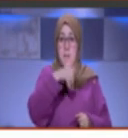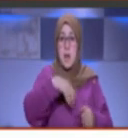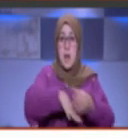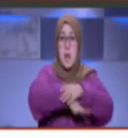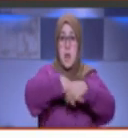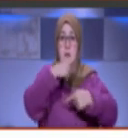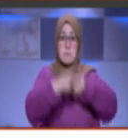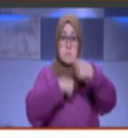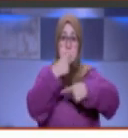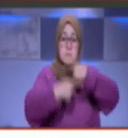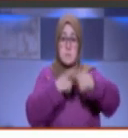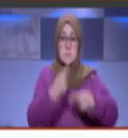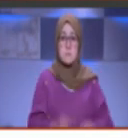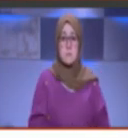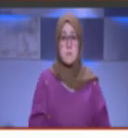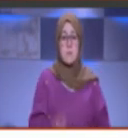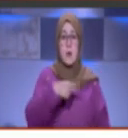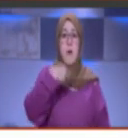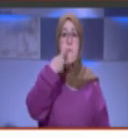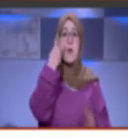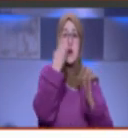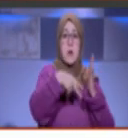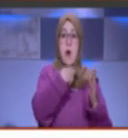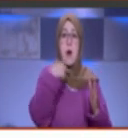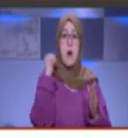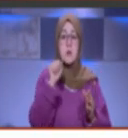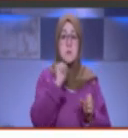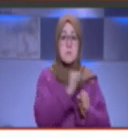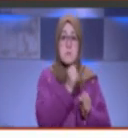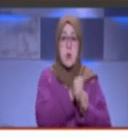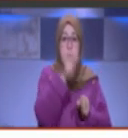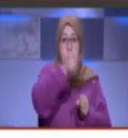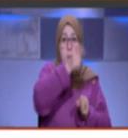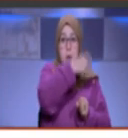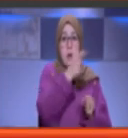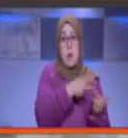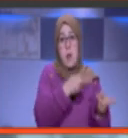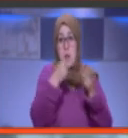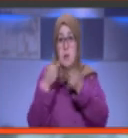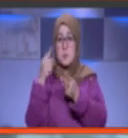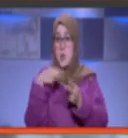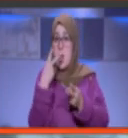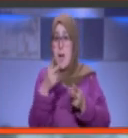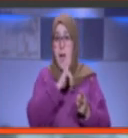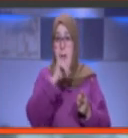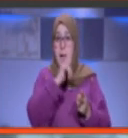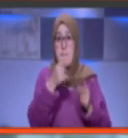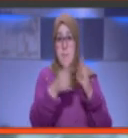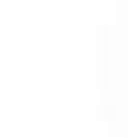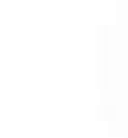عدة إجراءات في ظل أزمة فيروس كورونا. العرض التالي يستعرض أهم تلك الإجراءات.